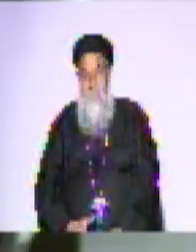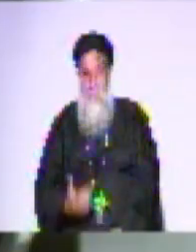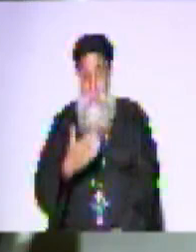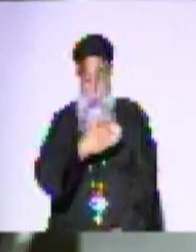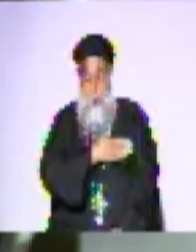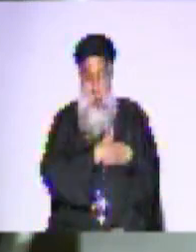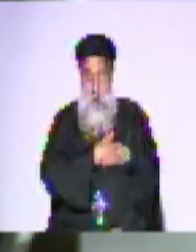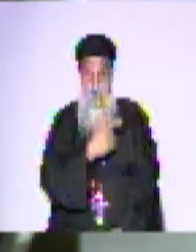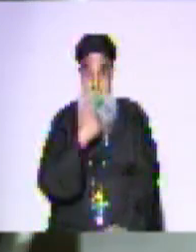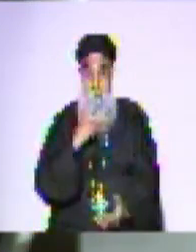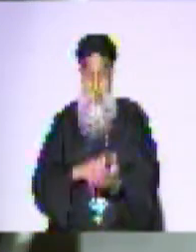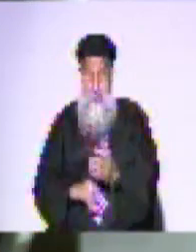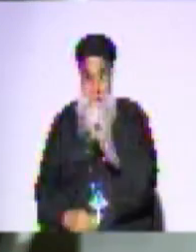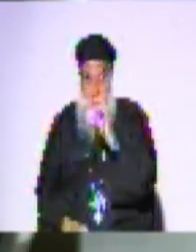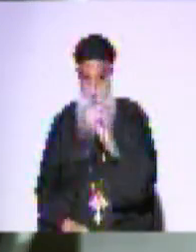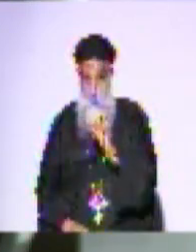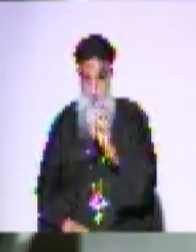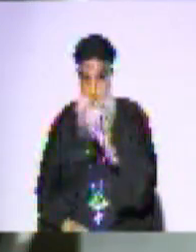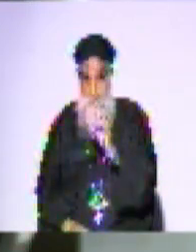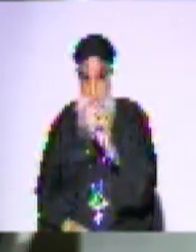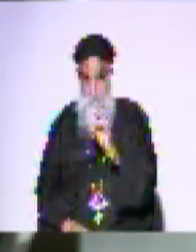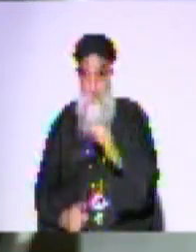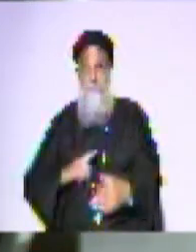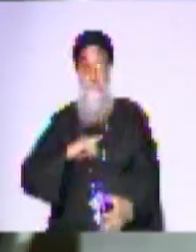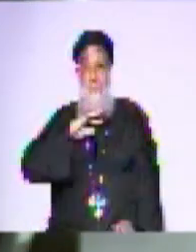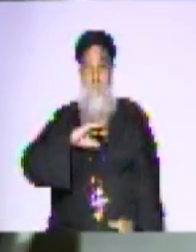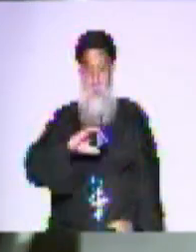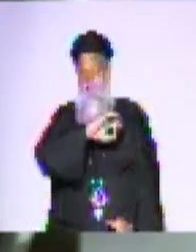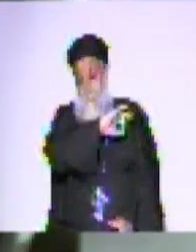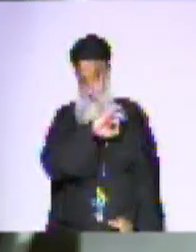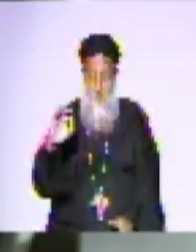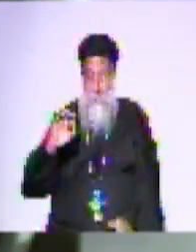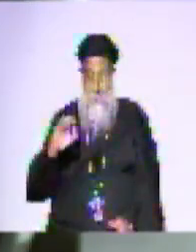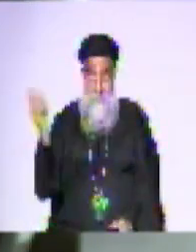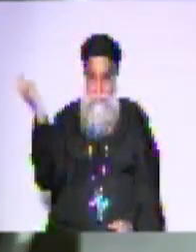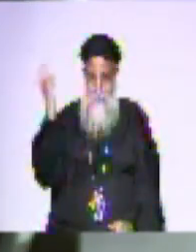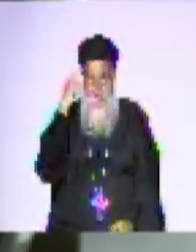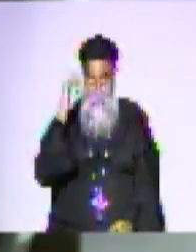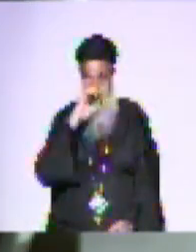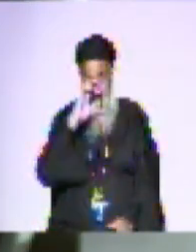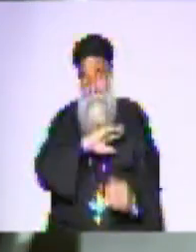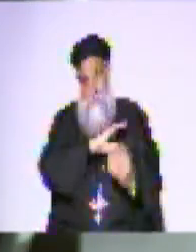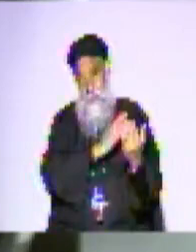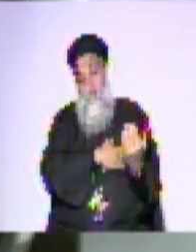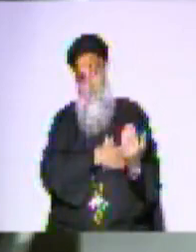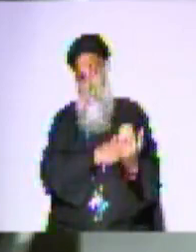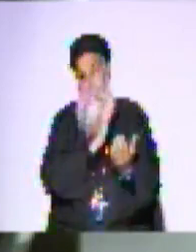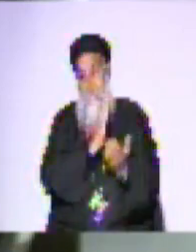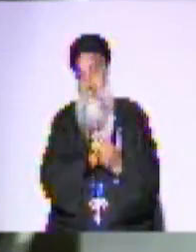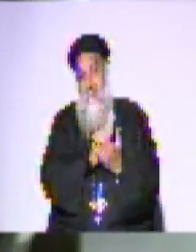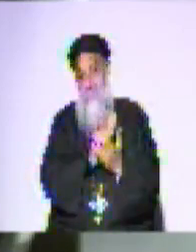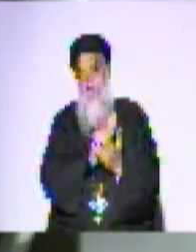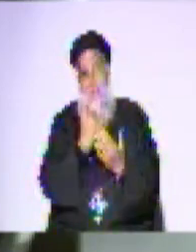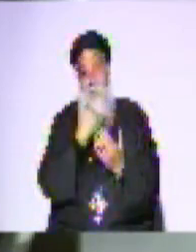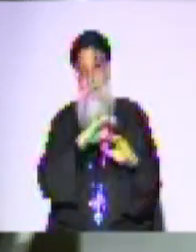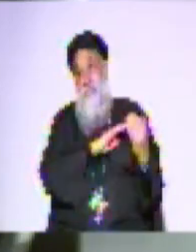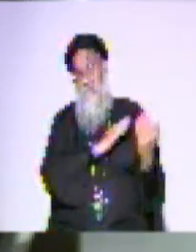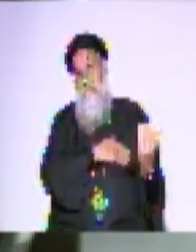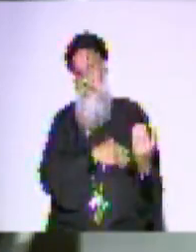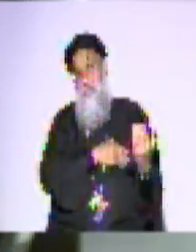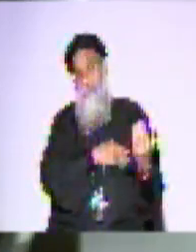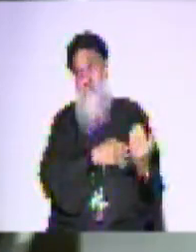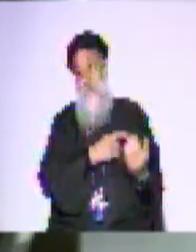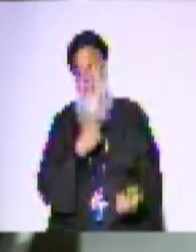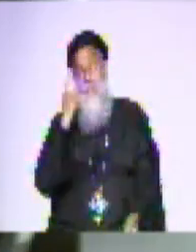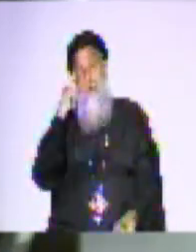الداخلي للانسان والقناعة الداخلية هو ده الايمان. لأن لو مش مصدق